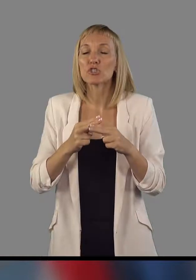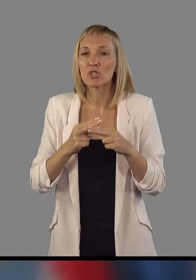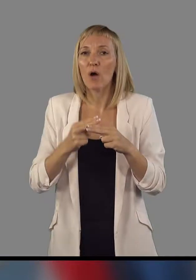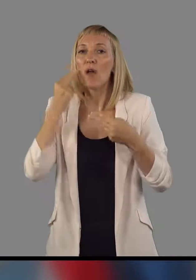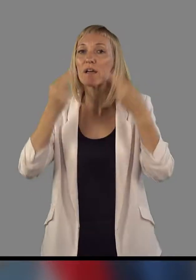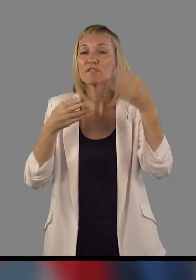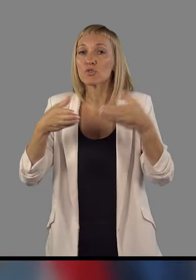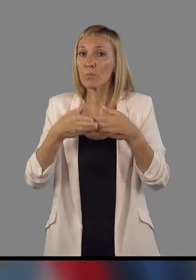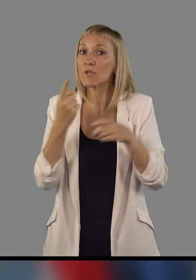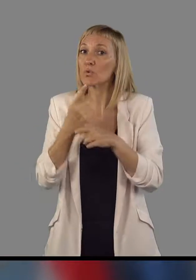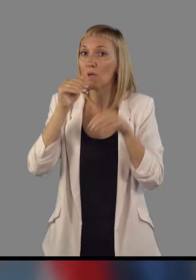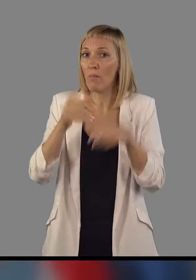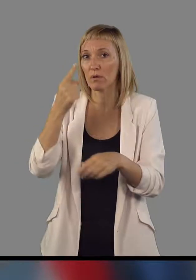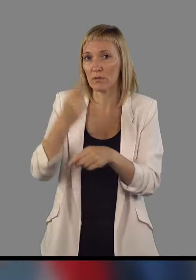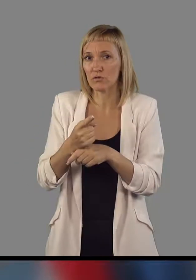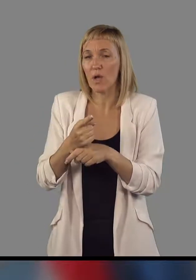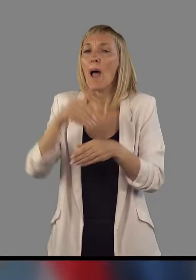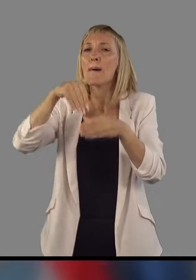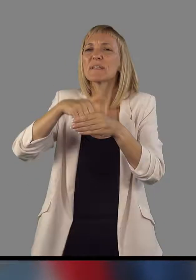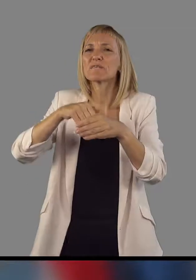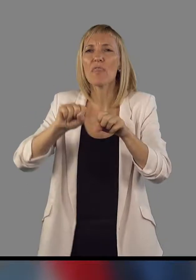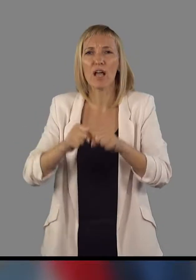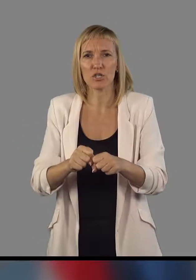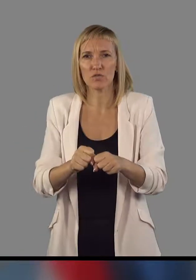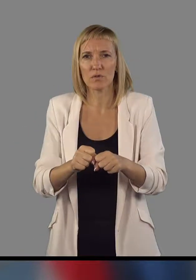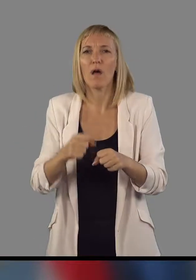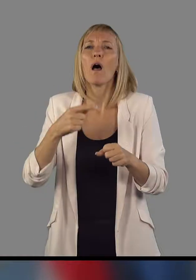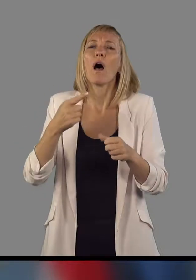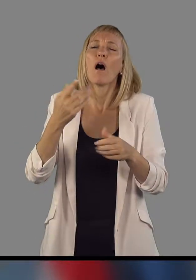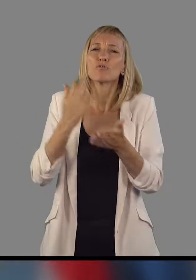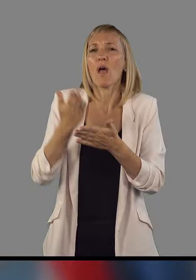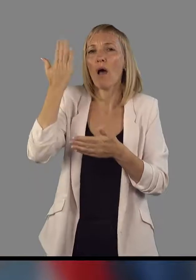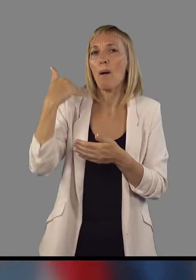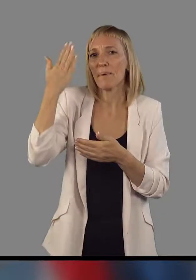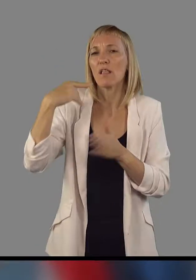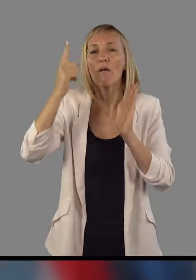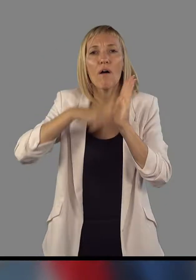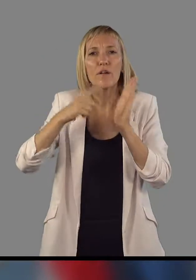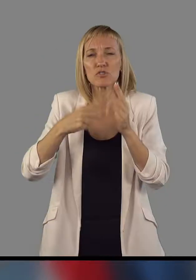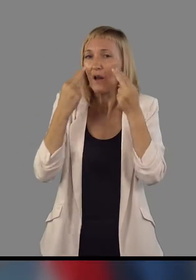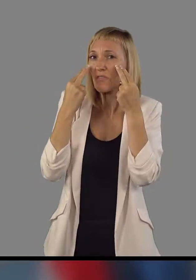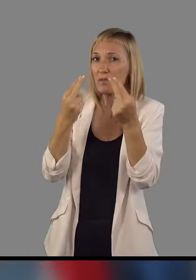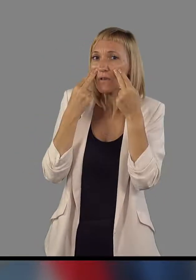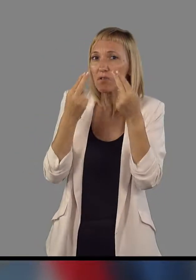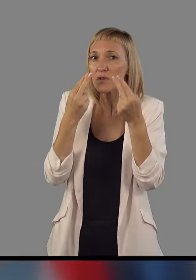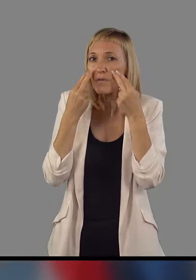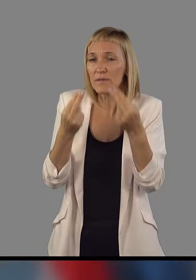Državna revizijska komisija naj presoja zgolj bistvene kršitve. Mi smo bili večkrat v preteklosti